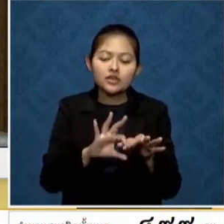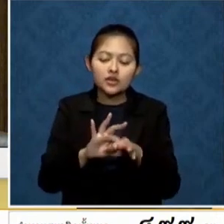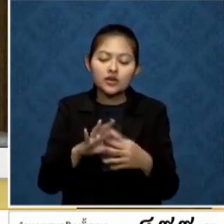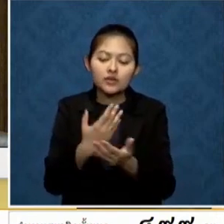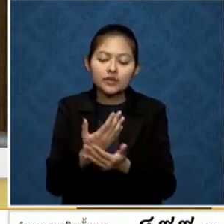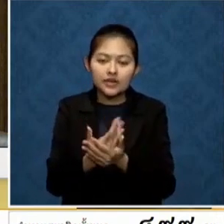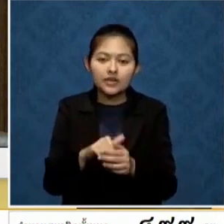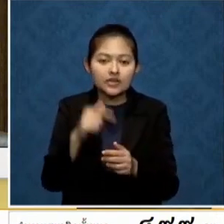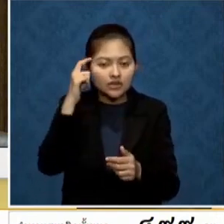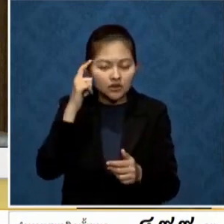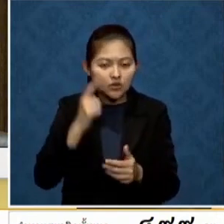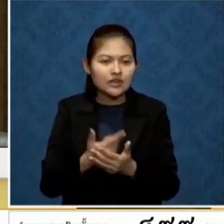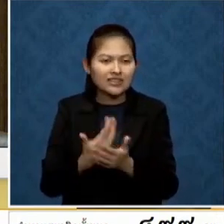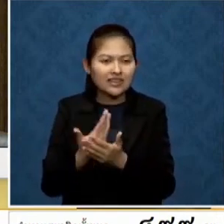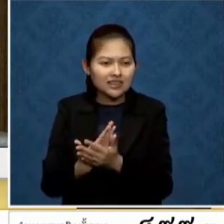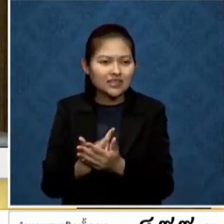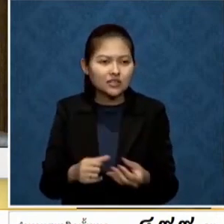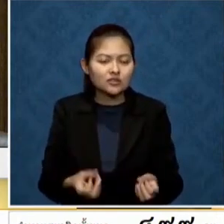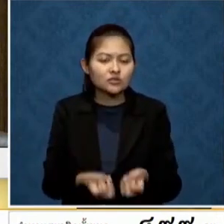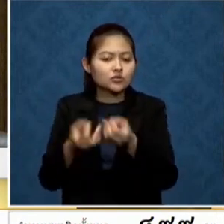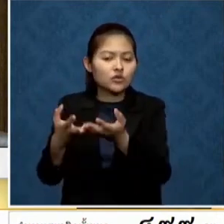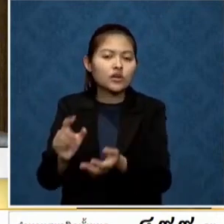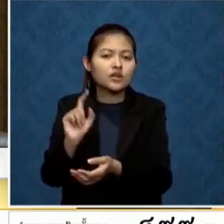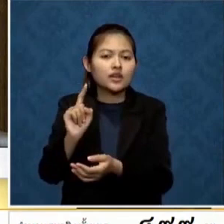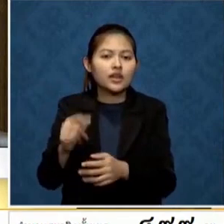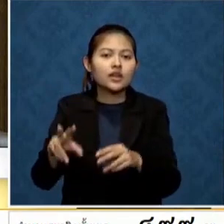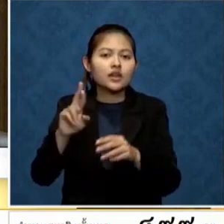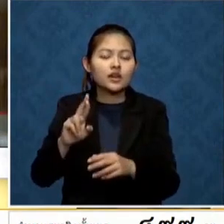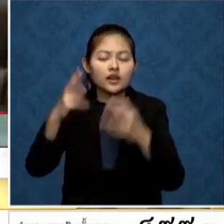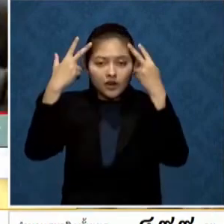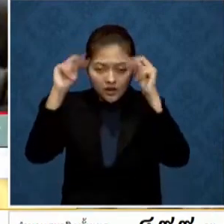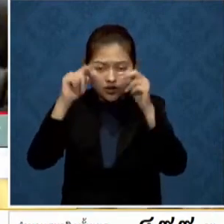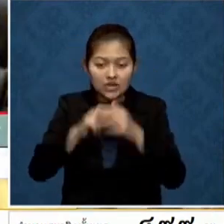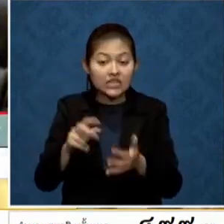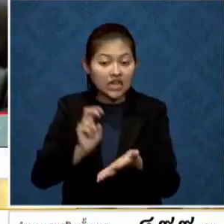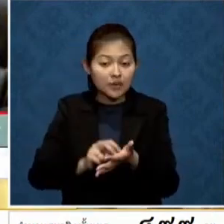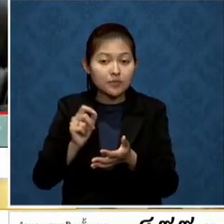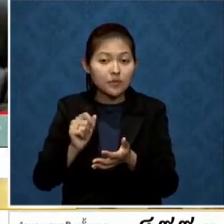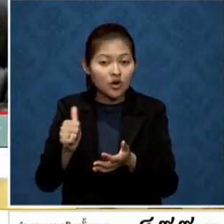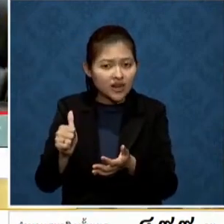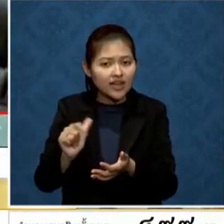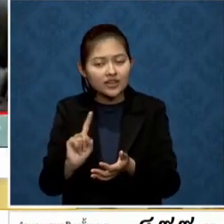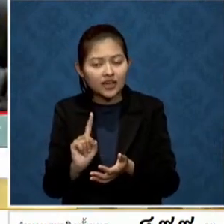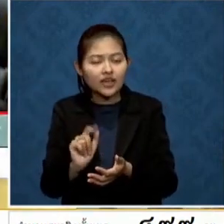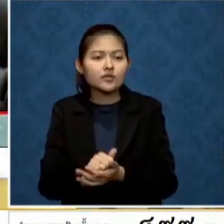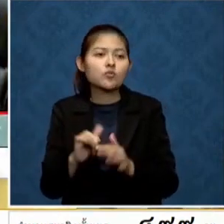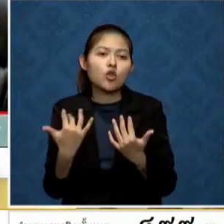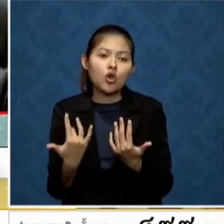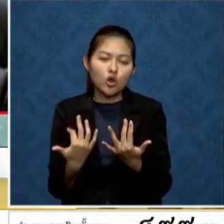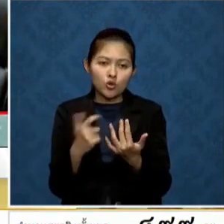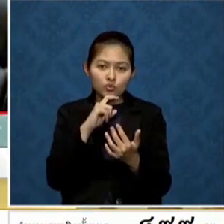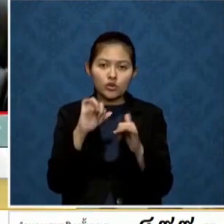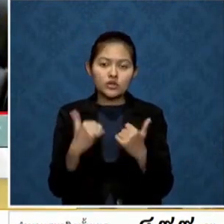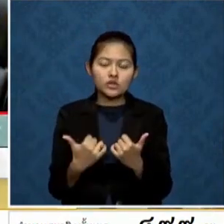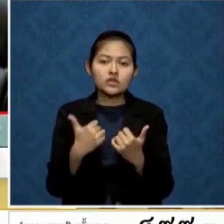สภาวินิจฉัยว่าเป็นร่างการเงินก็ต้องถูกส่งไปที่นายกรัฐมนตรีครับว่าจะให้คำรับรองหรือไม่ผมก็ยังรออยู่ครับ